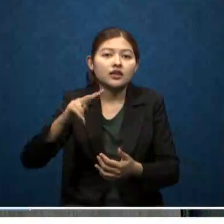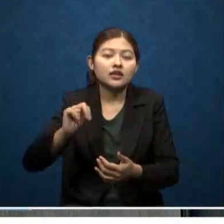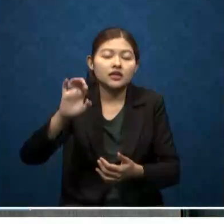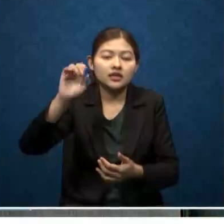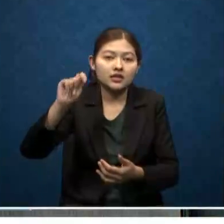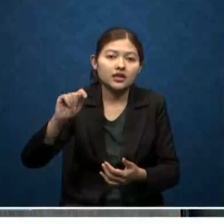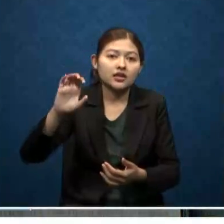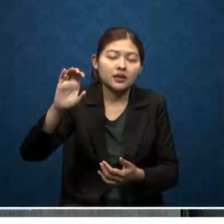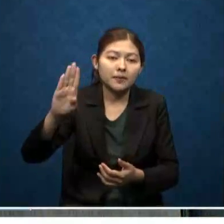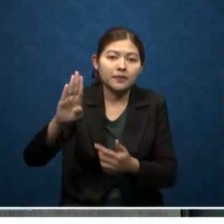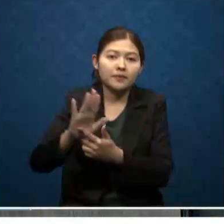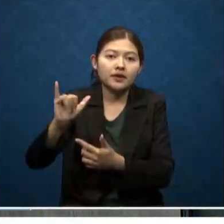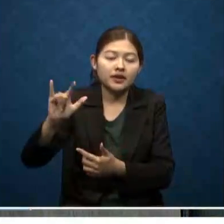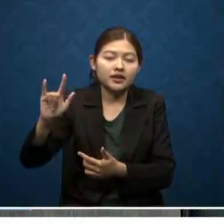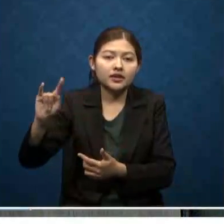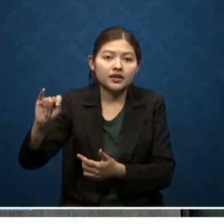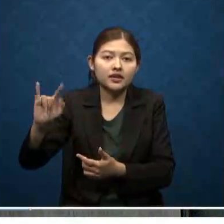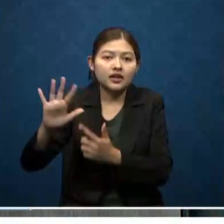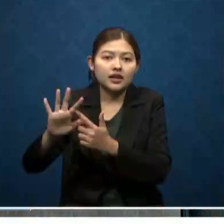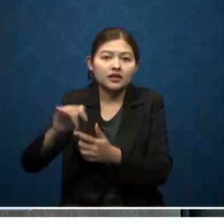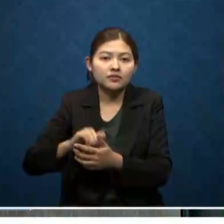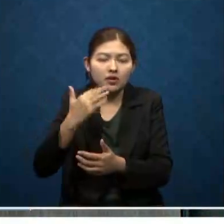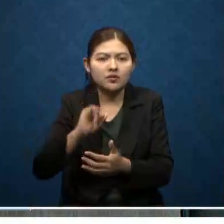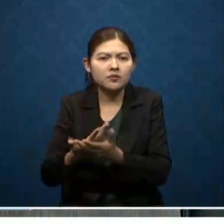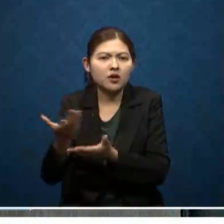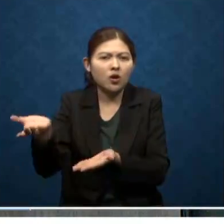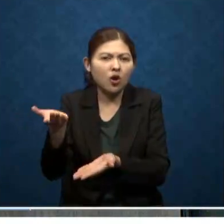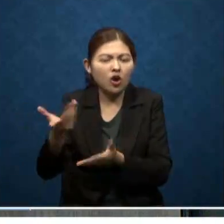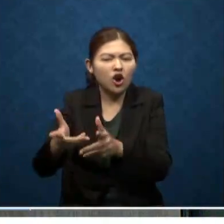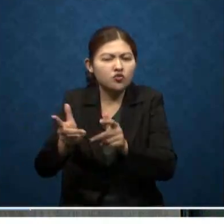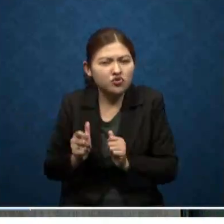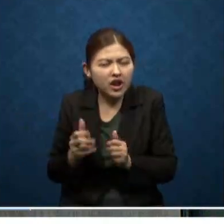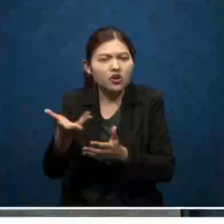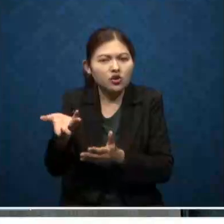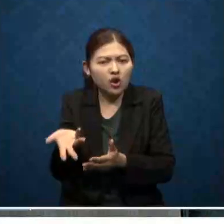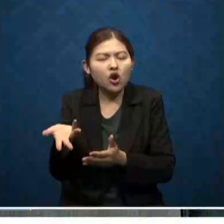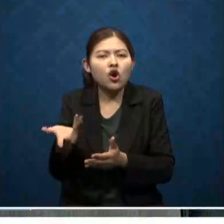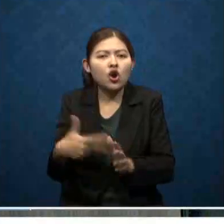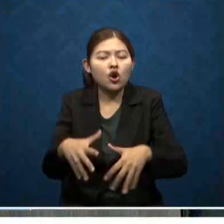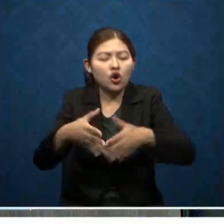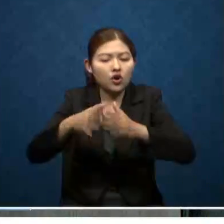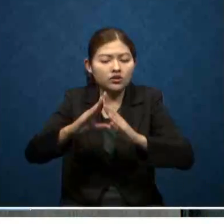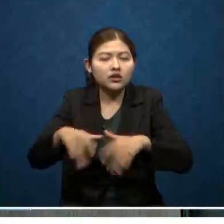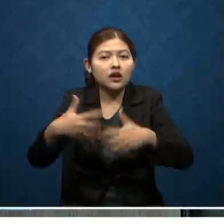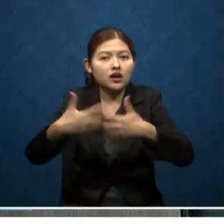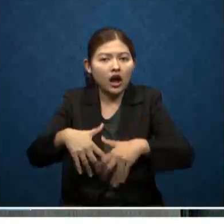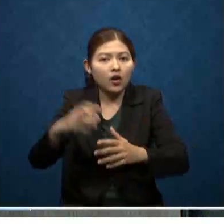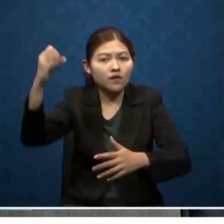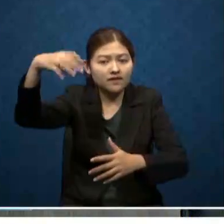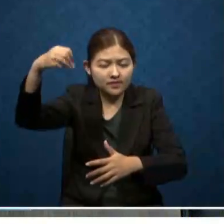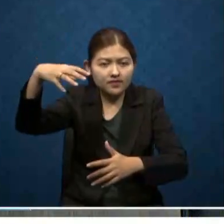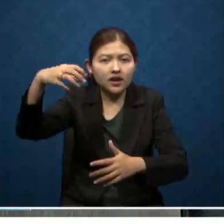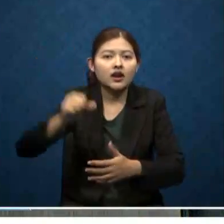พลังงานรับเรื่องร้องเรียนมีแต่เรื่องของการที่จะขออนุญาตขออนุมัติตั้งตโรงไฟฟ้าในกระบวนการเนี่ย